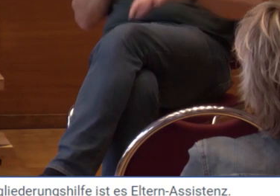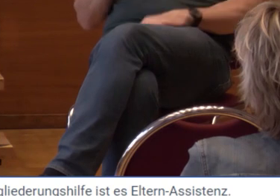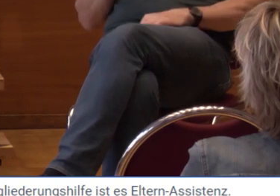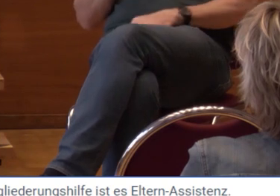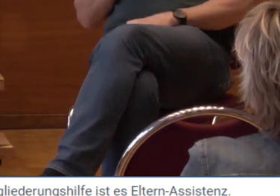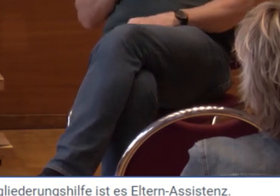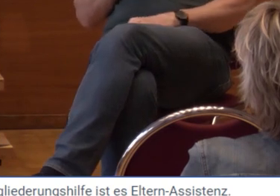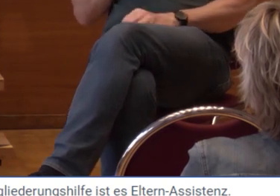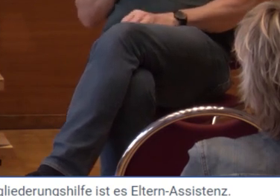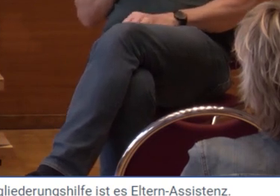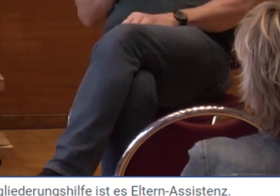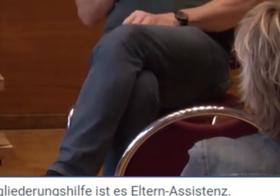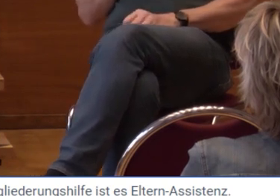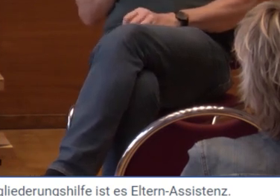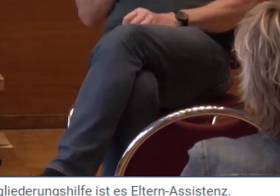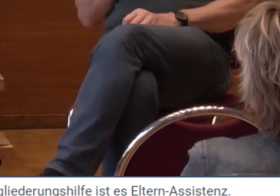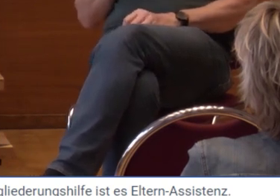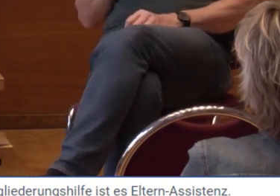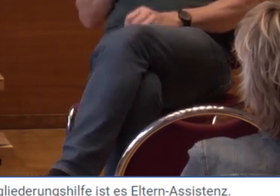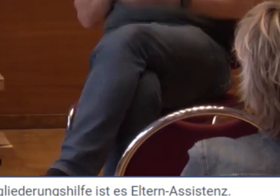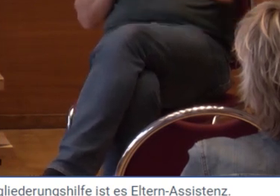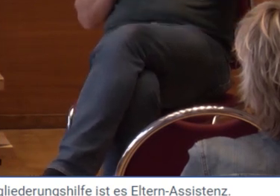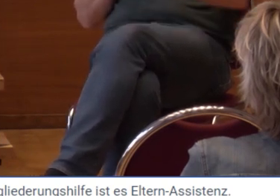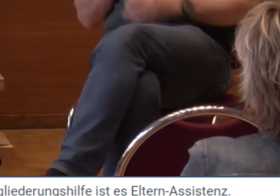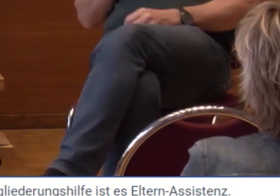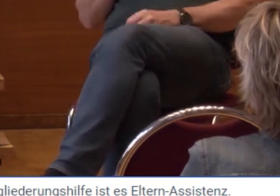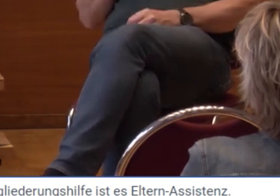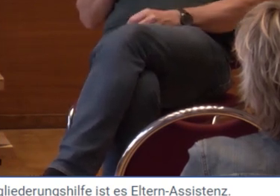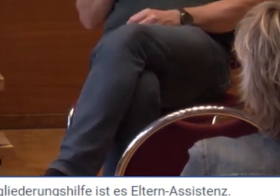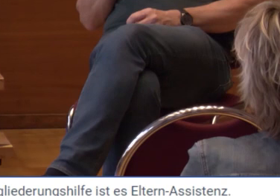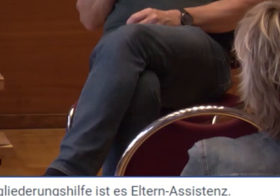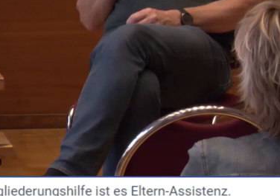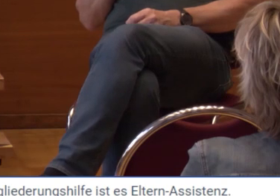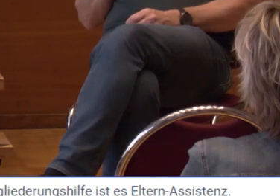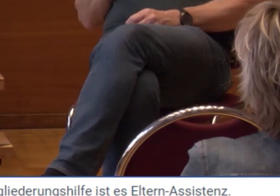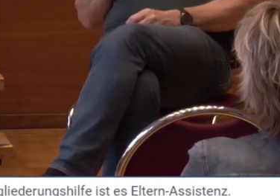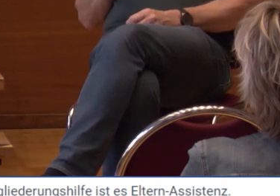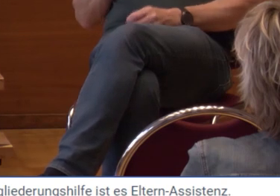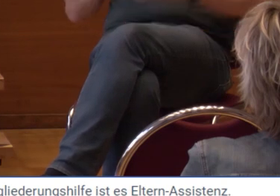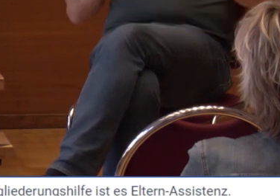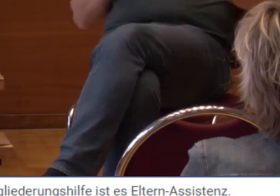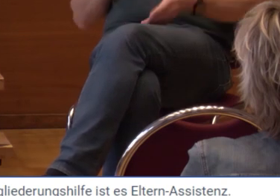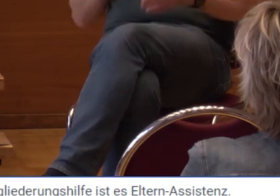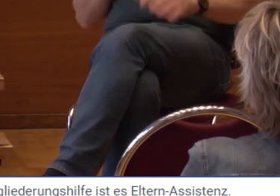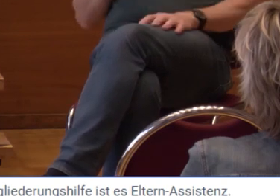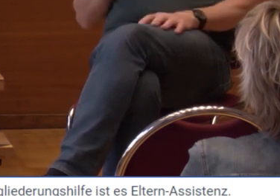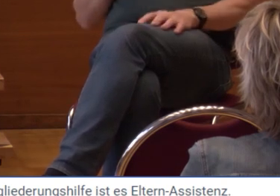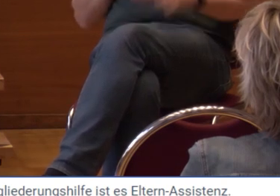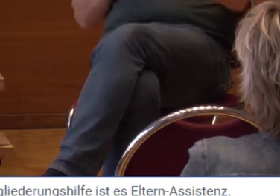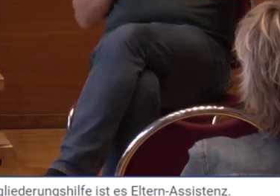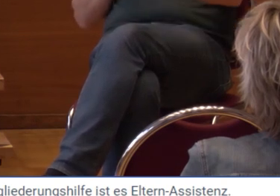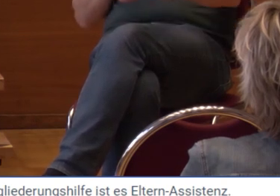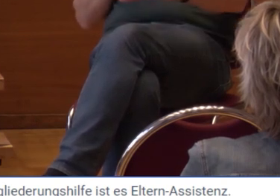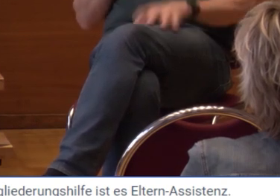kann auch noch mehr dazu kommen da gibt es verschiedene Varianten muss auf das passen was da ist also ich lebe im eigenen